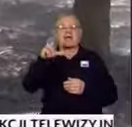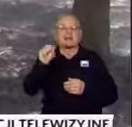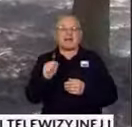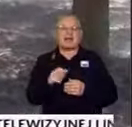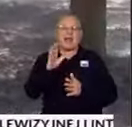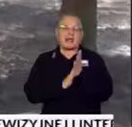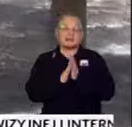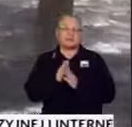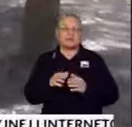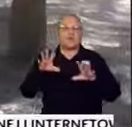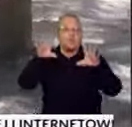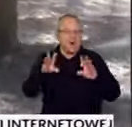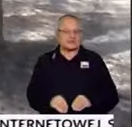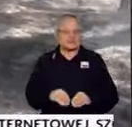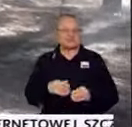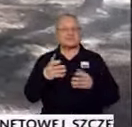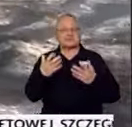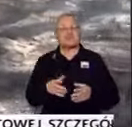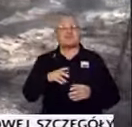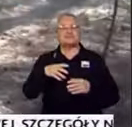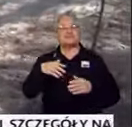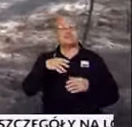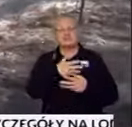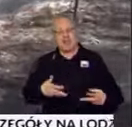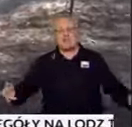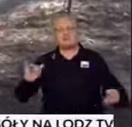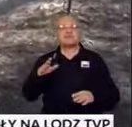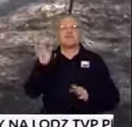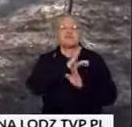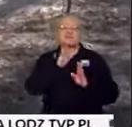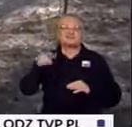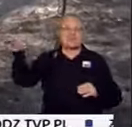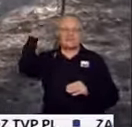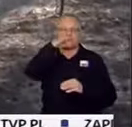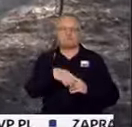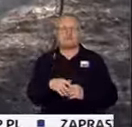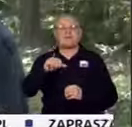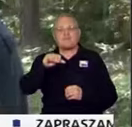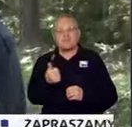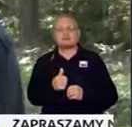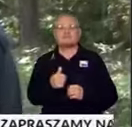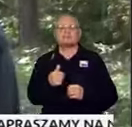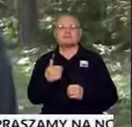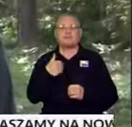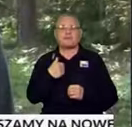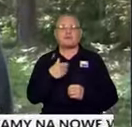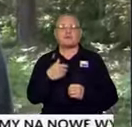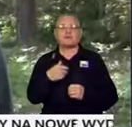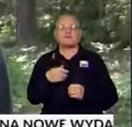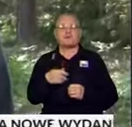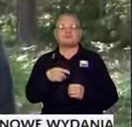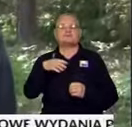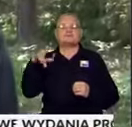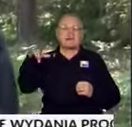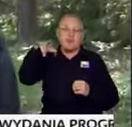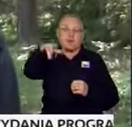Ugasić pożar próbowano na 2 sposoby – z ziemi i z powietrza. W pierwszej fazie gaszenia pożaru był zadysponowany również